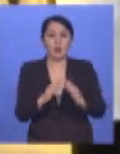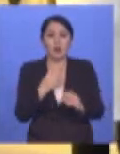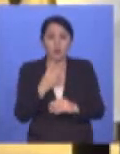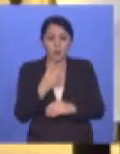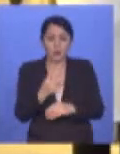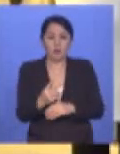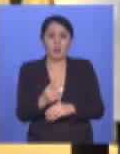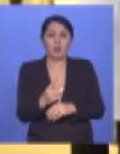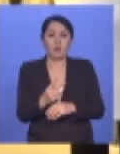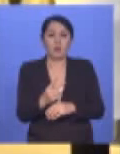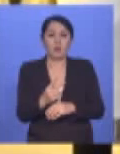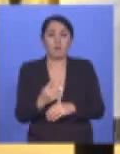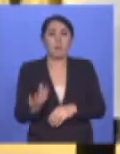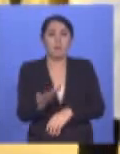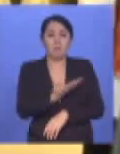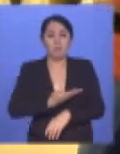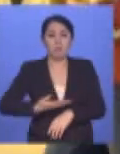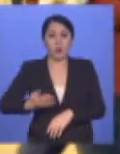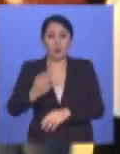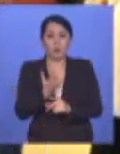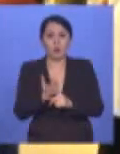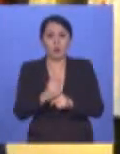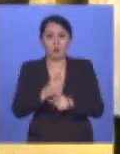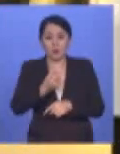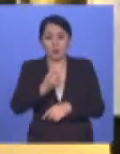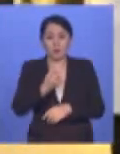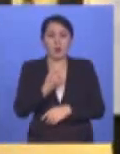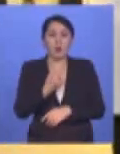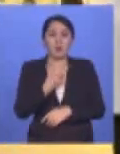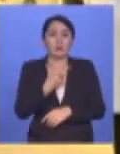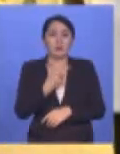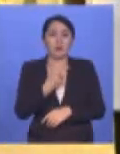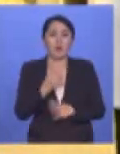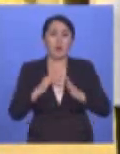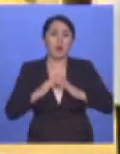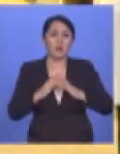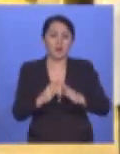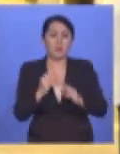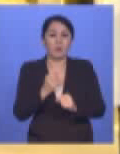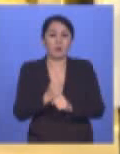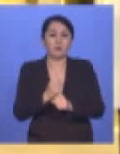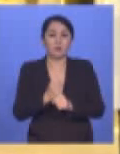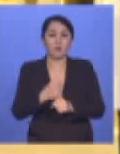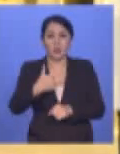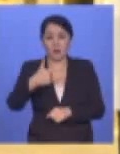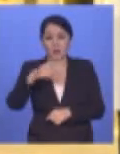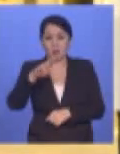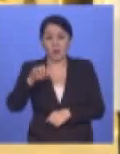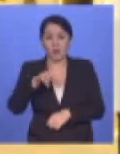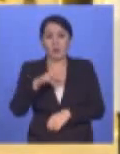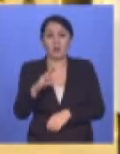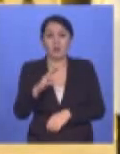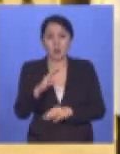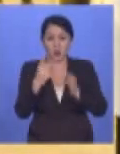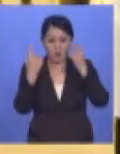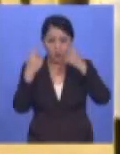соны біздерге өте ұнады. Сонда Тбилиси жасалған голландский технологиямен. Енді